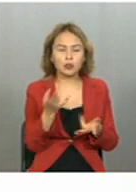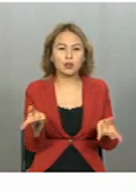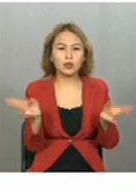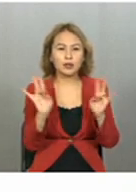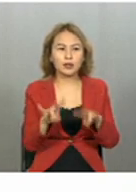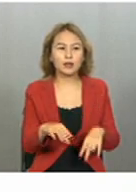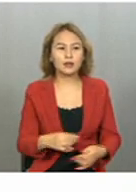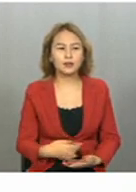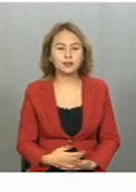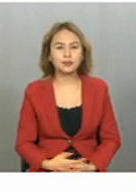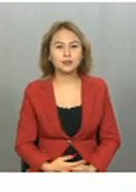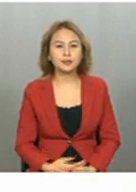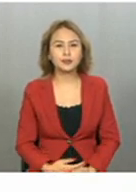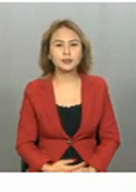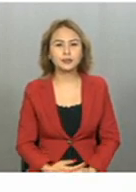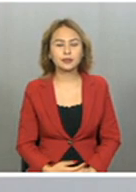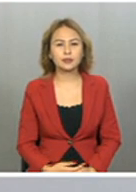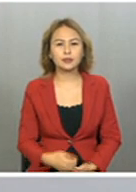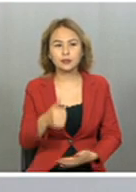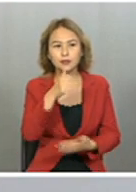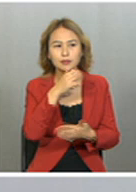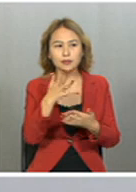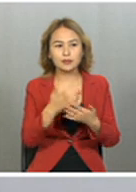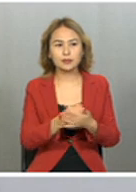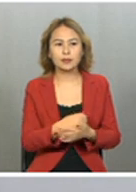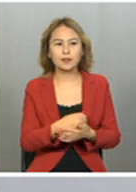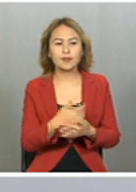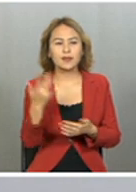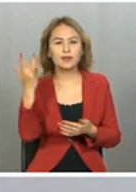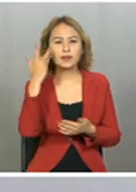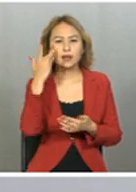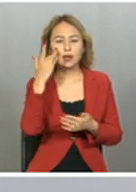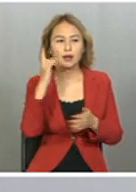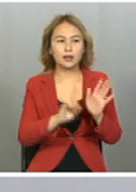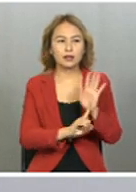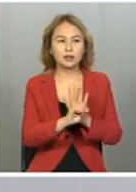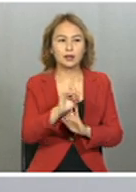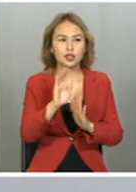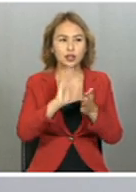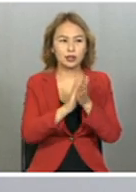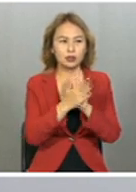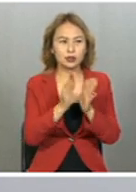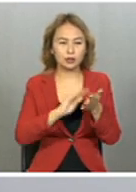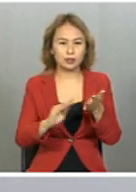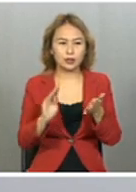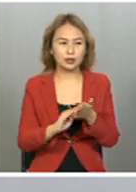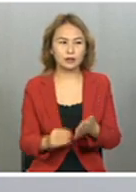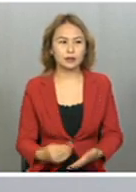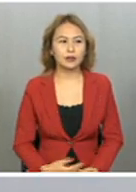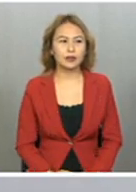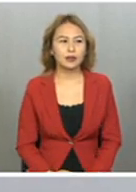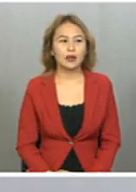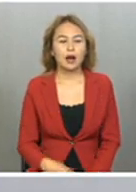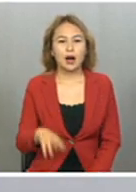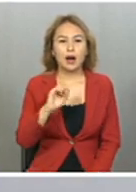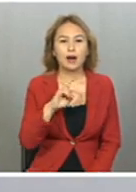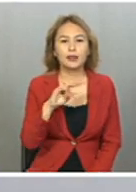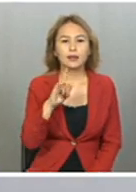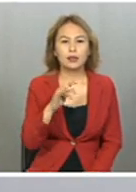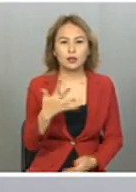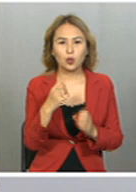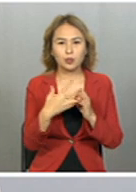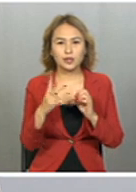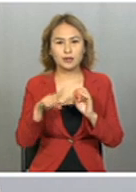бөлігі қалды? Осыны тауып көрейік. Әдеттегідей алдымен шартын құрып алайық. Алихан 15-тен 2 бөлігін